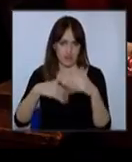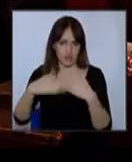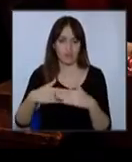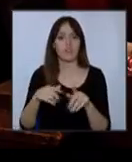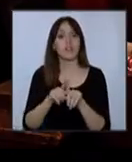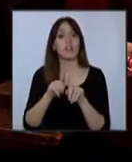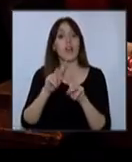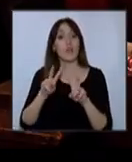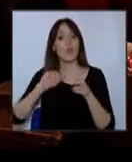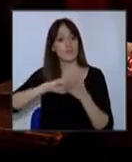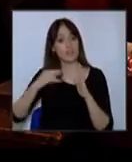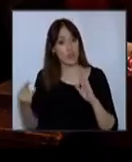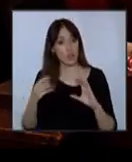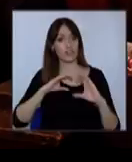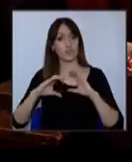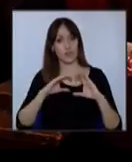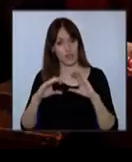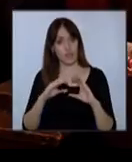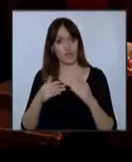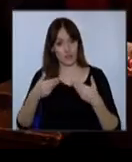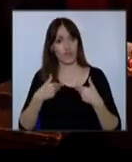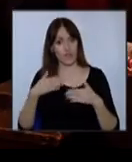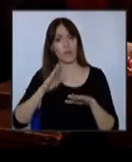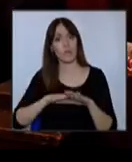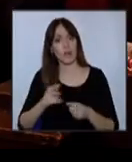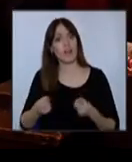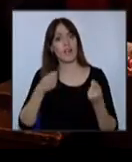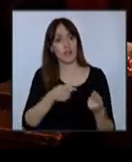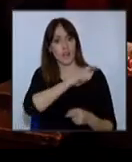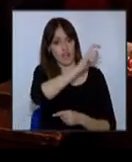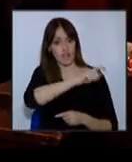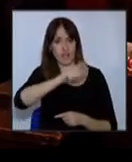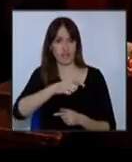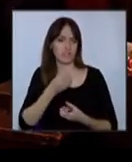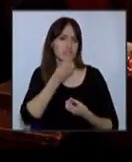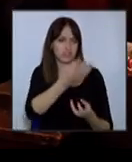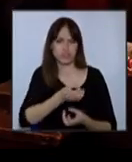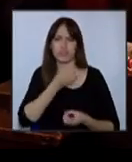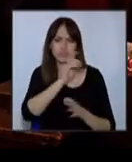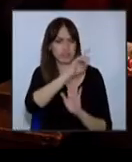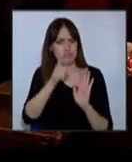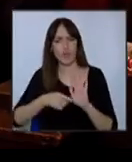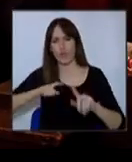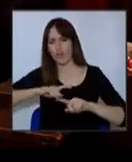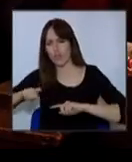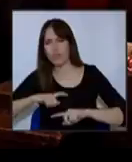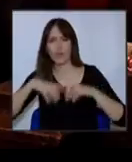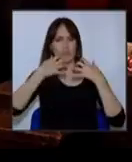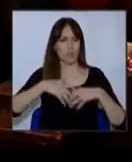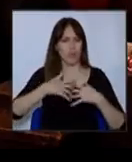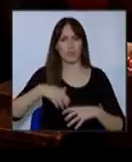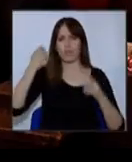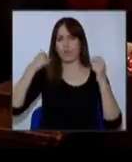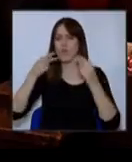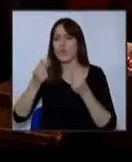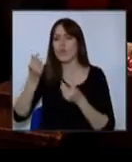noves tecnologies de la comunicació ens permeten proporcionar als ciutadans un gran volum d'informació sobre l'organització, funcionament i activitat